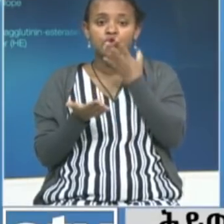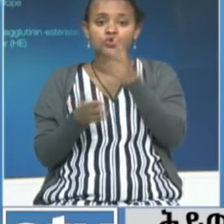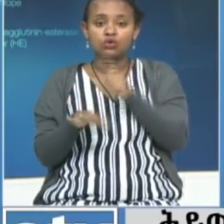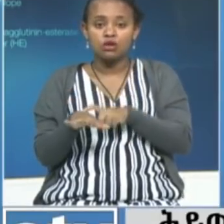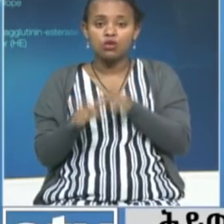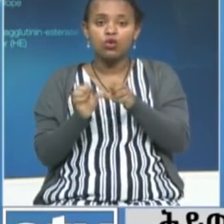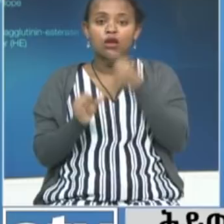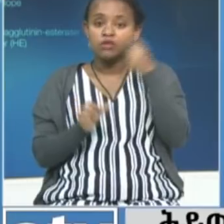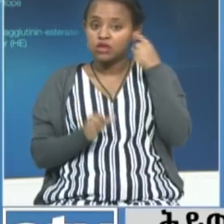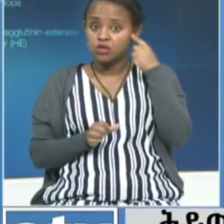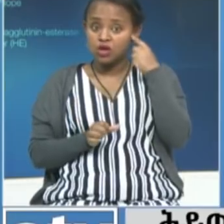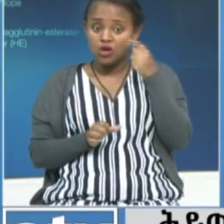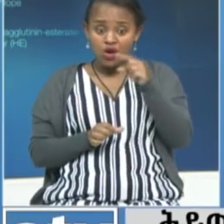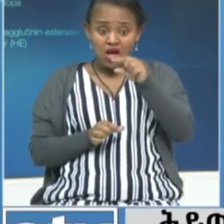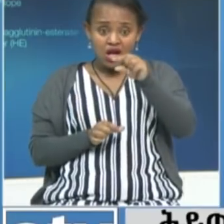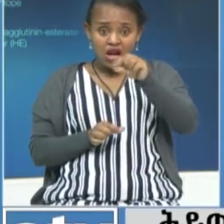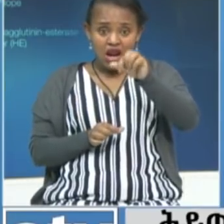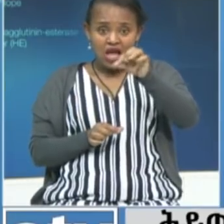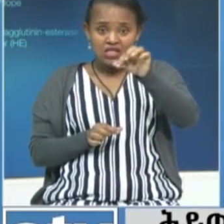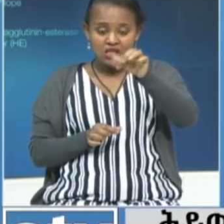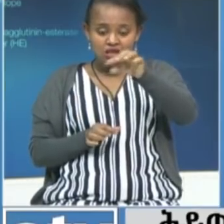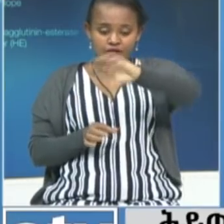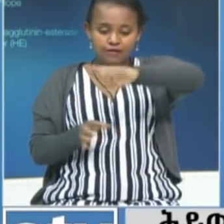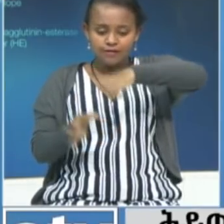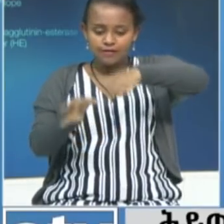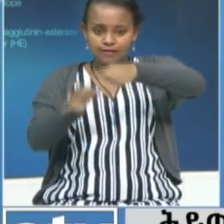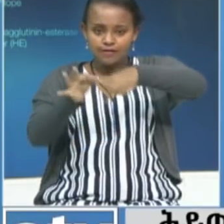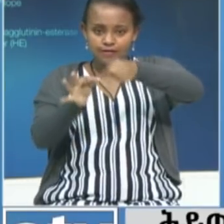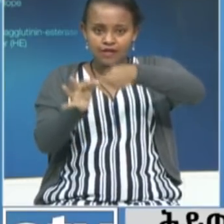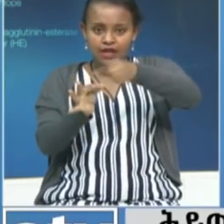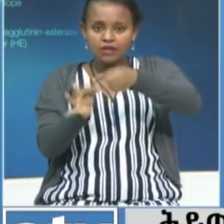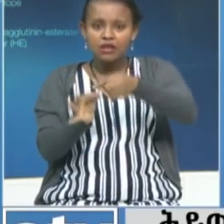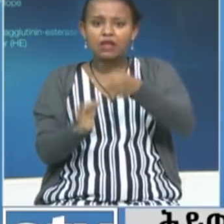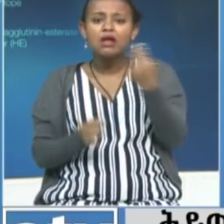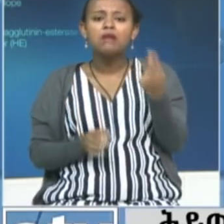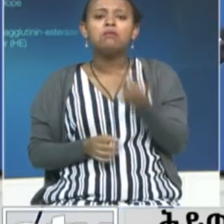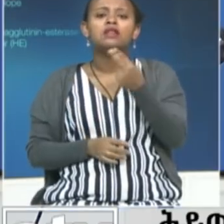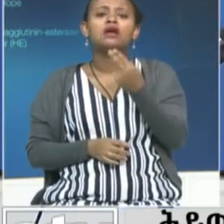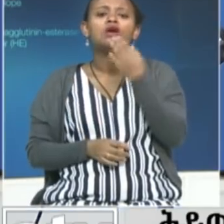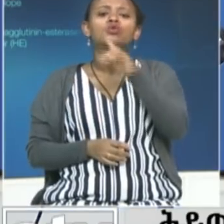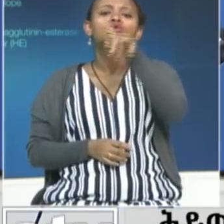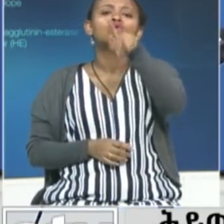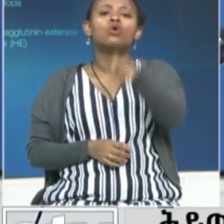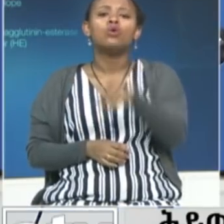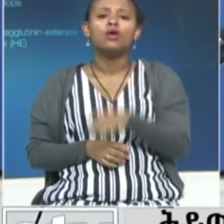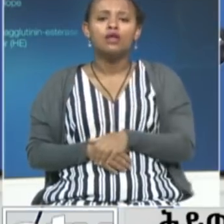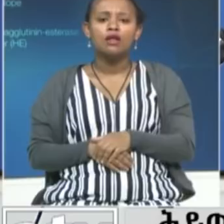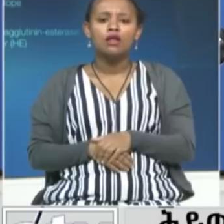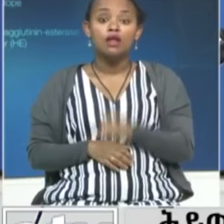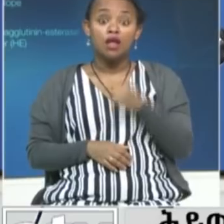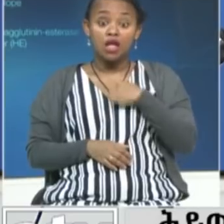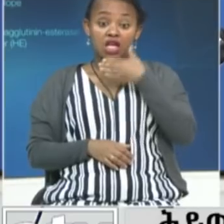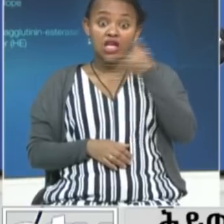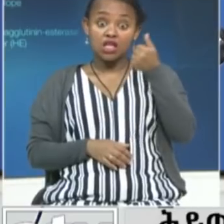ሰው ላስቲኩን እየጠመጠመ መጠቀሙ ጥሩ ነው ወይ? እኔ እንደውም